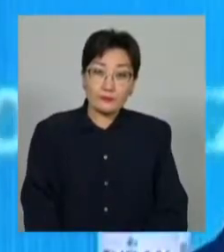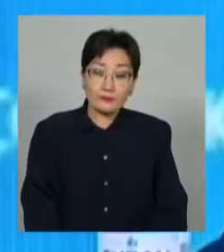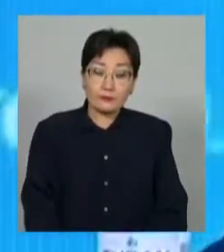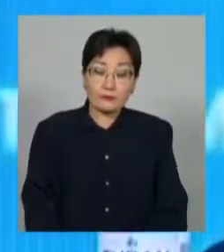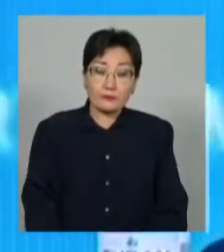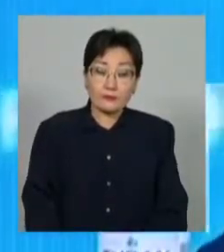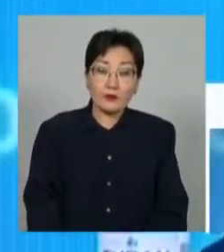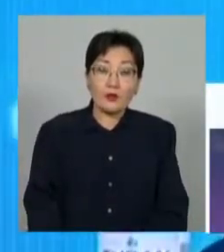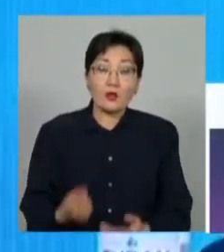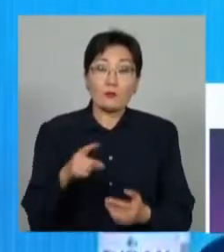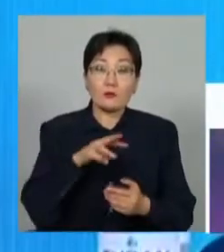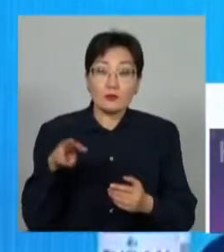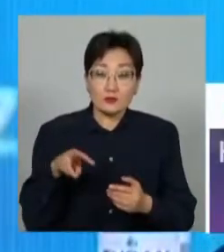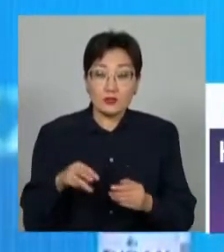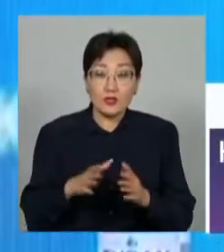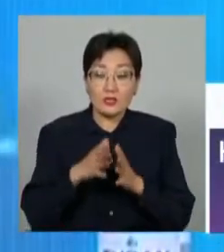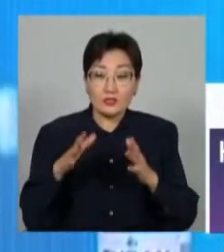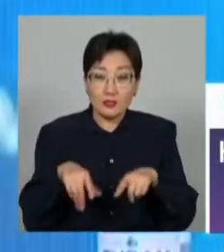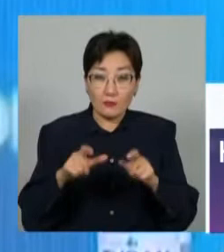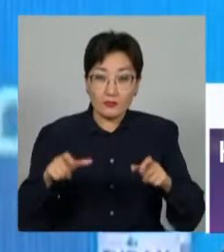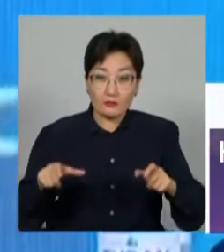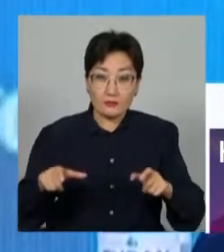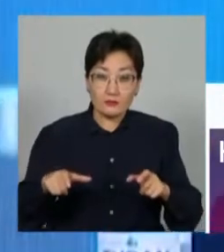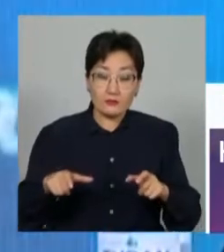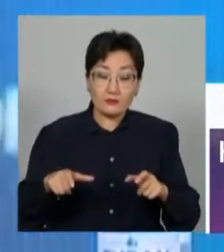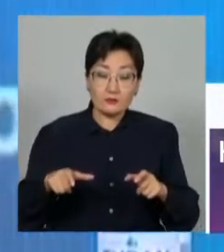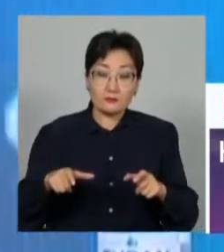Енді 1 миллионнан астам